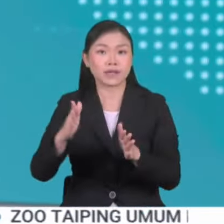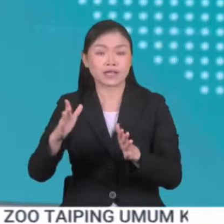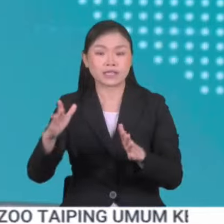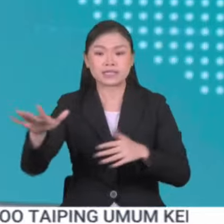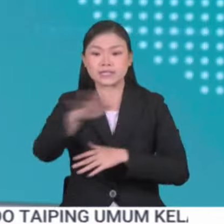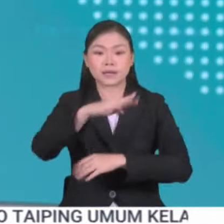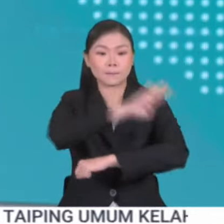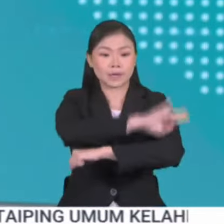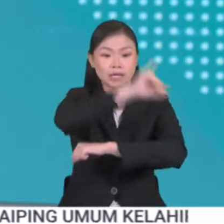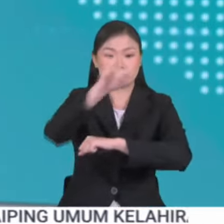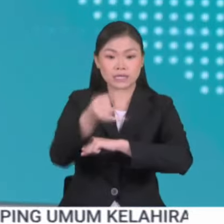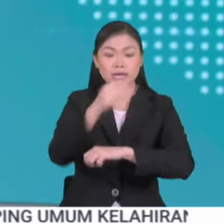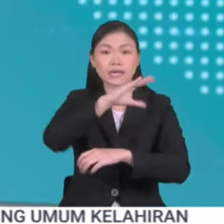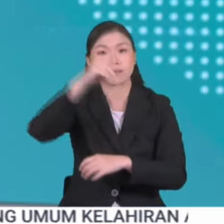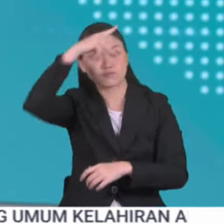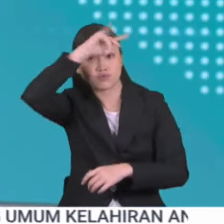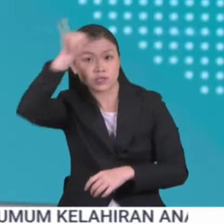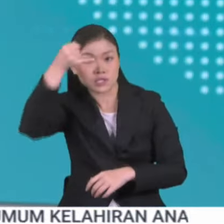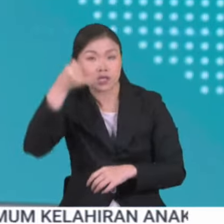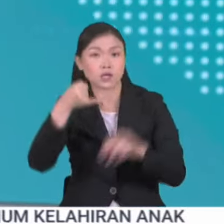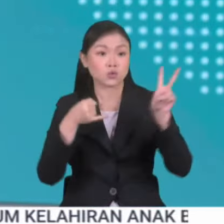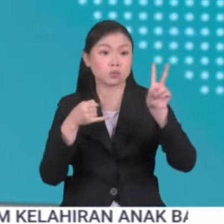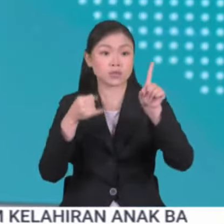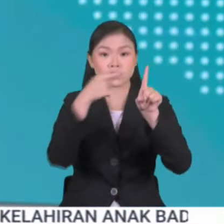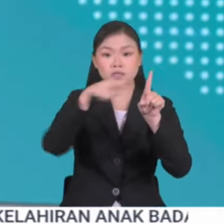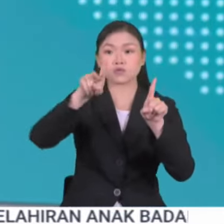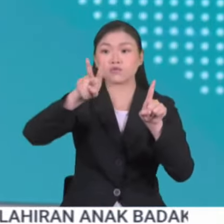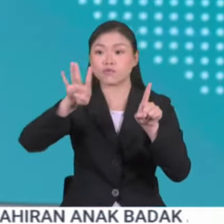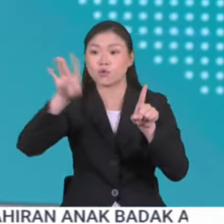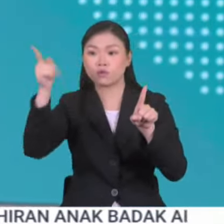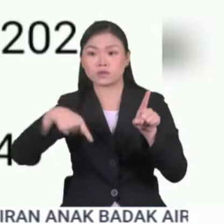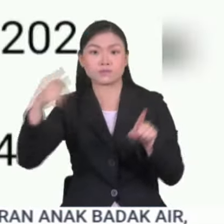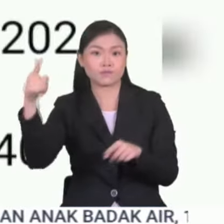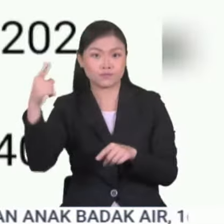Putrajaya pada 21 hingga 24 November ini.